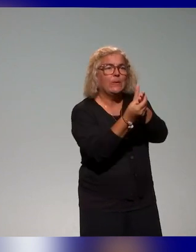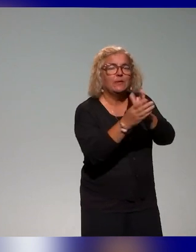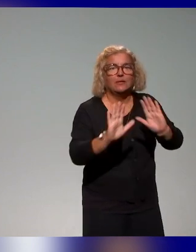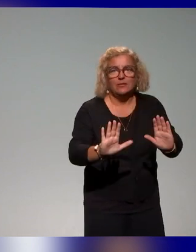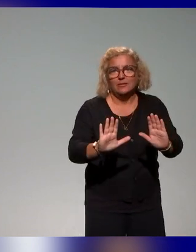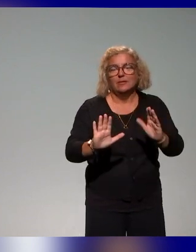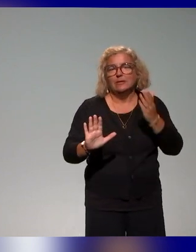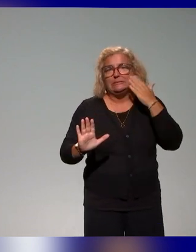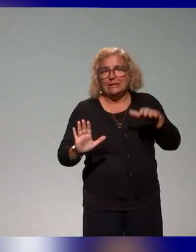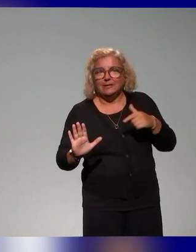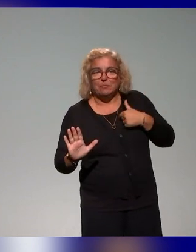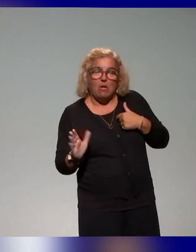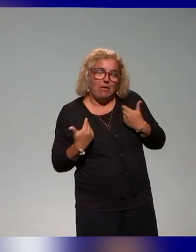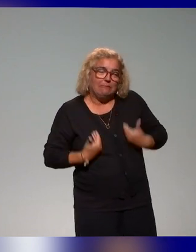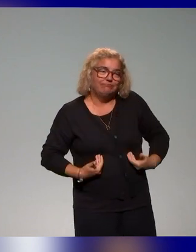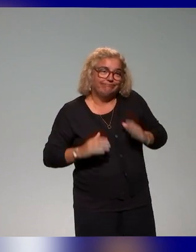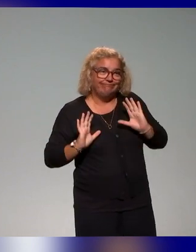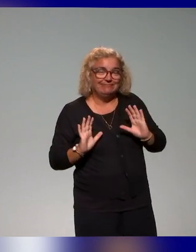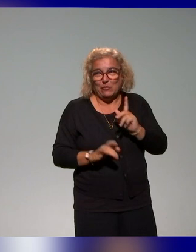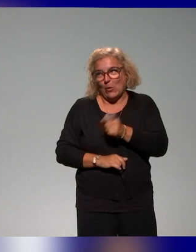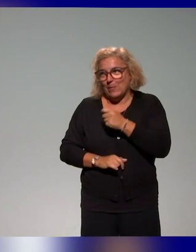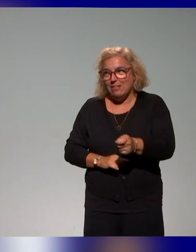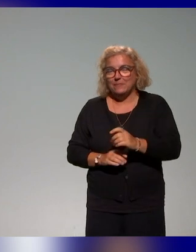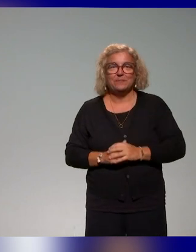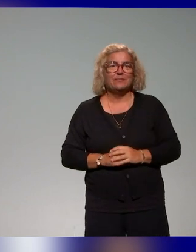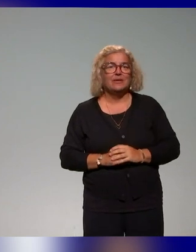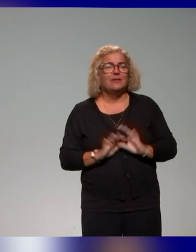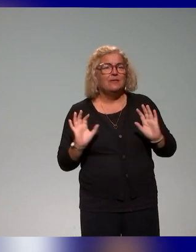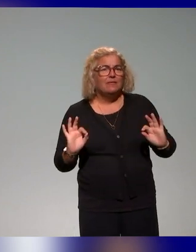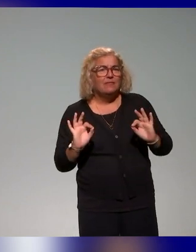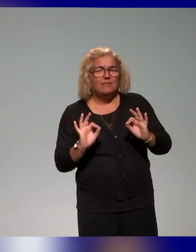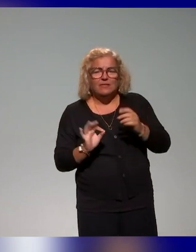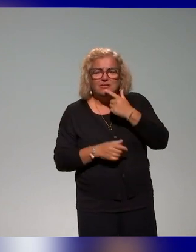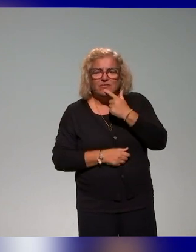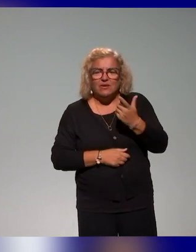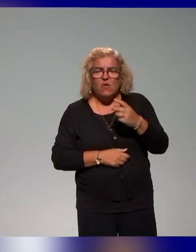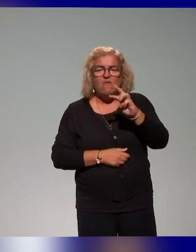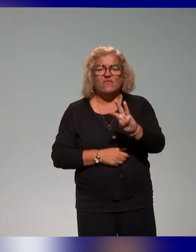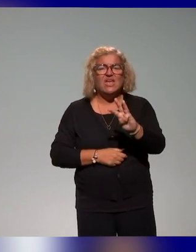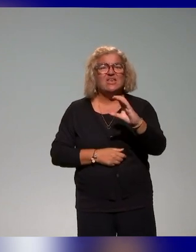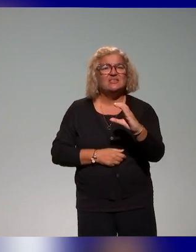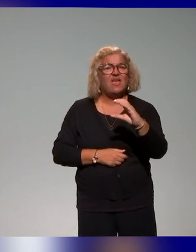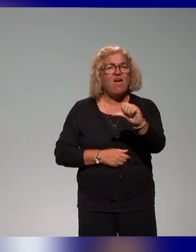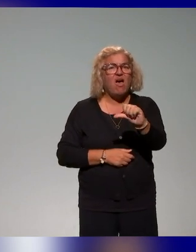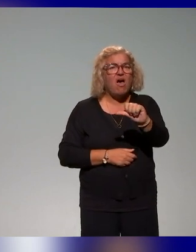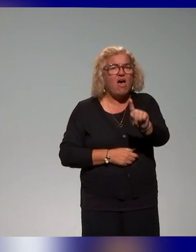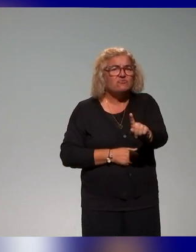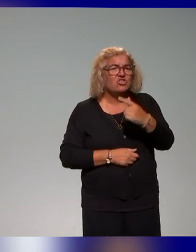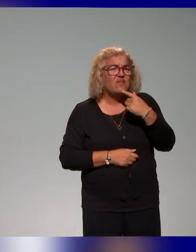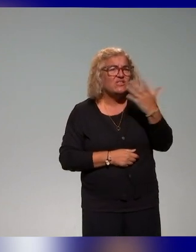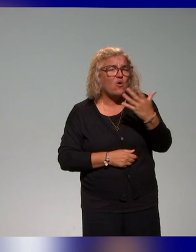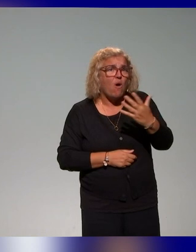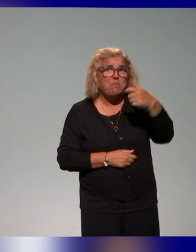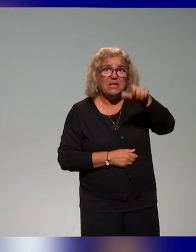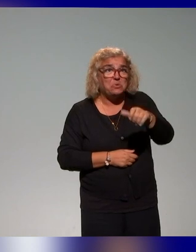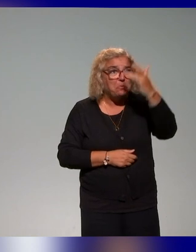malheureusement dans mes habitudes. C'est normal. Peut-être préciser ce que sont les WCAG pour les personnes qui seraient pas tout à fait